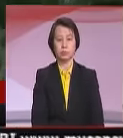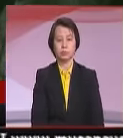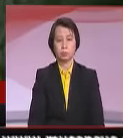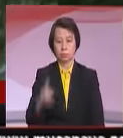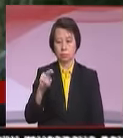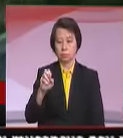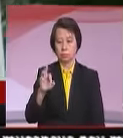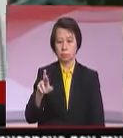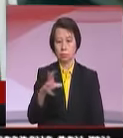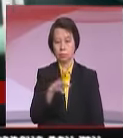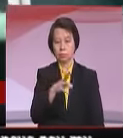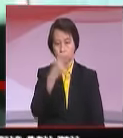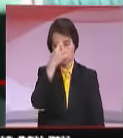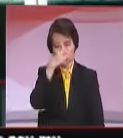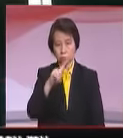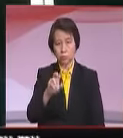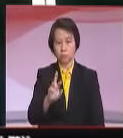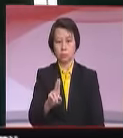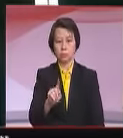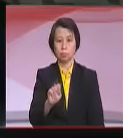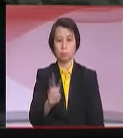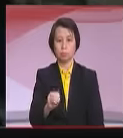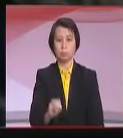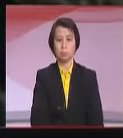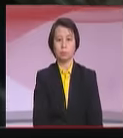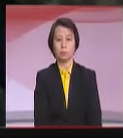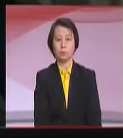Hidayah Anwar, Berita RTM.